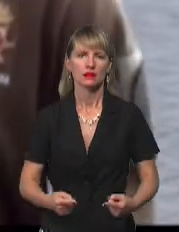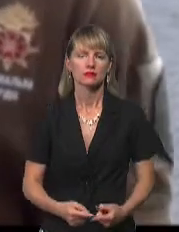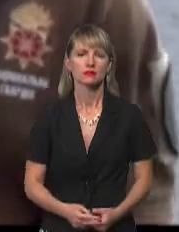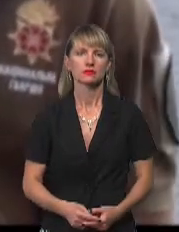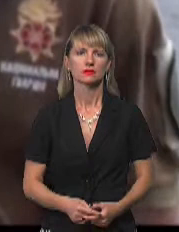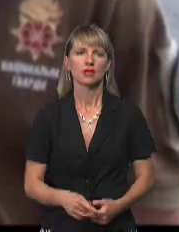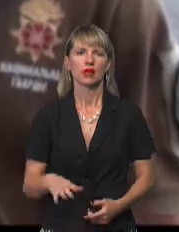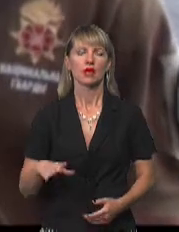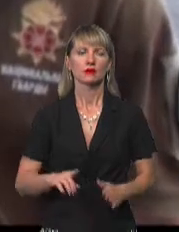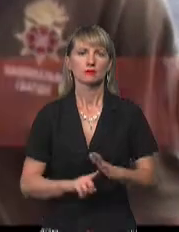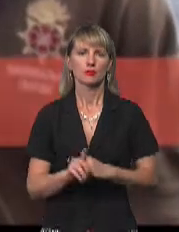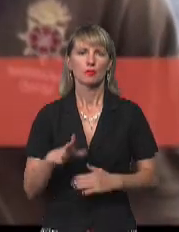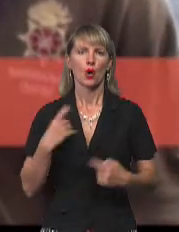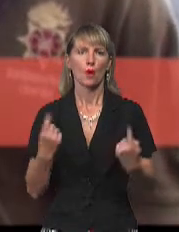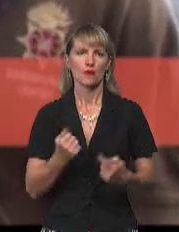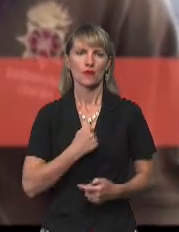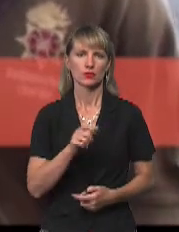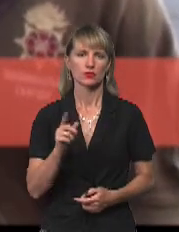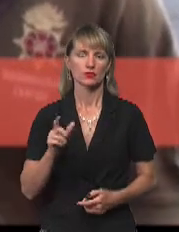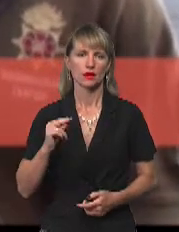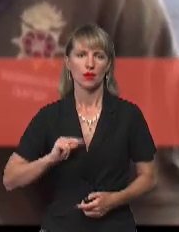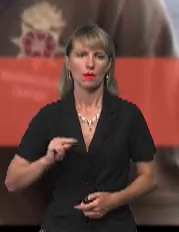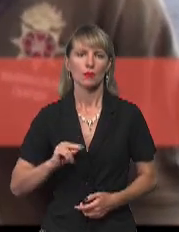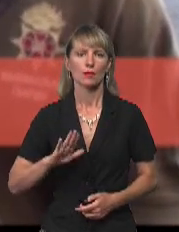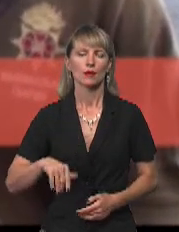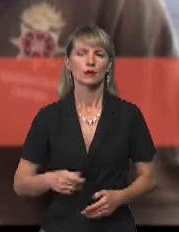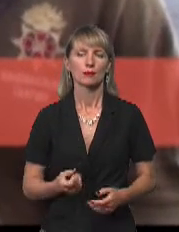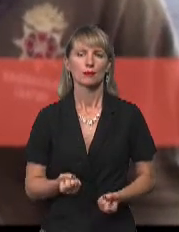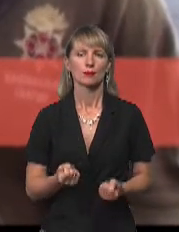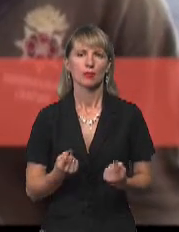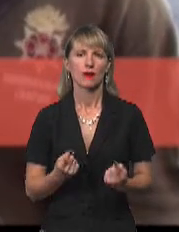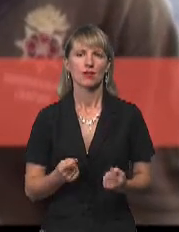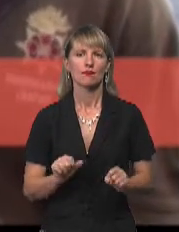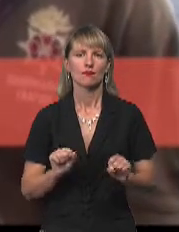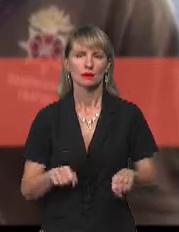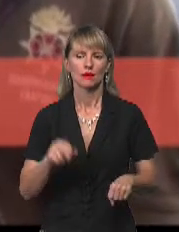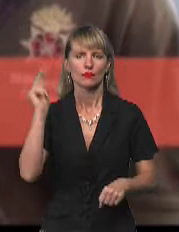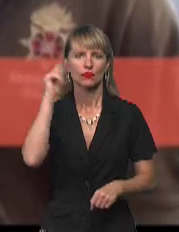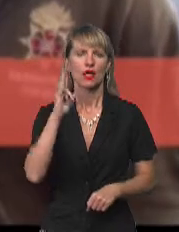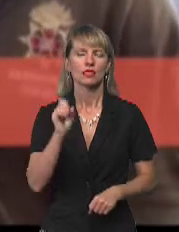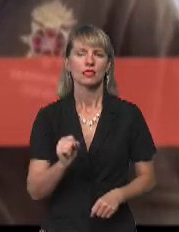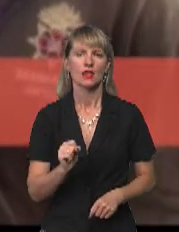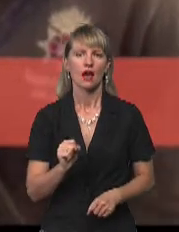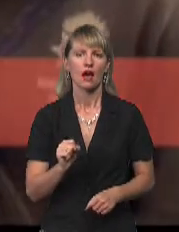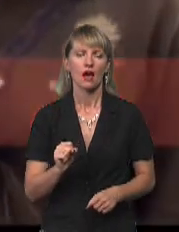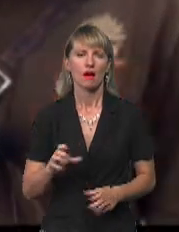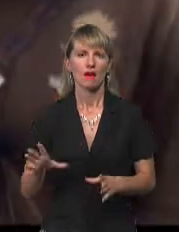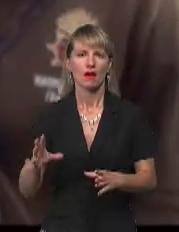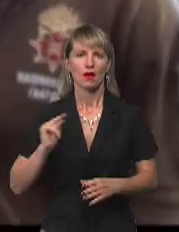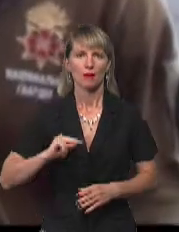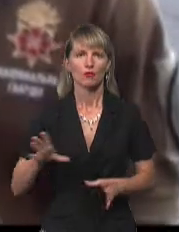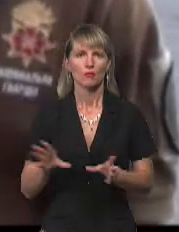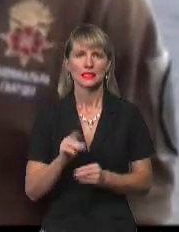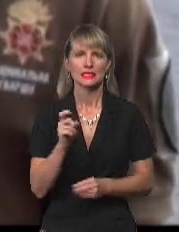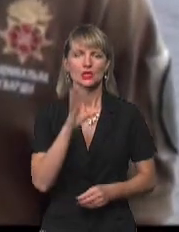був звичайним військовослужбовцем. Потім у мене з'явилася нагода відучитися на кінолога. Я поїхав, навчався в